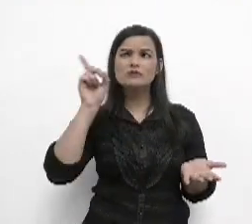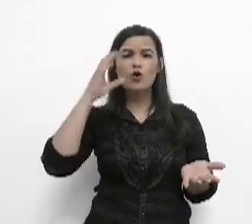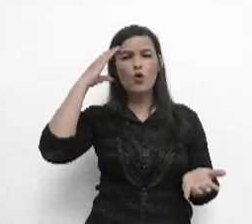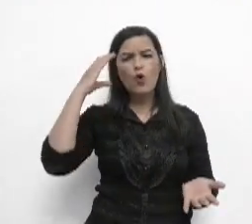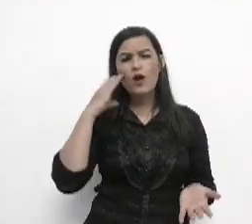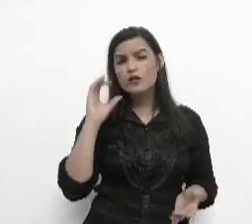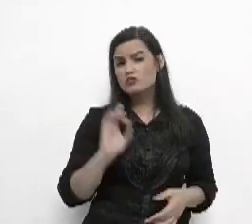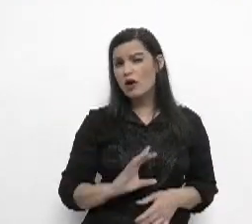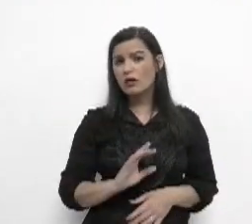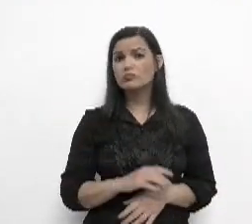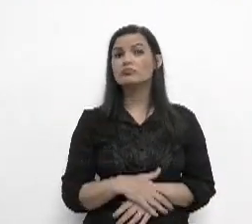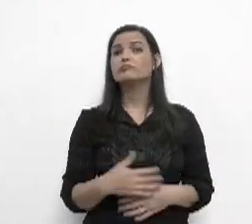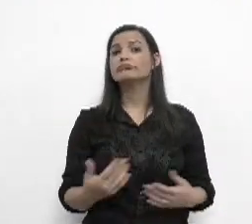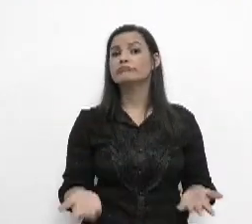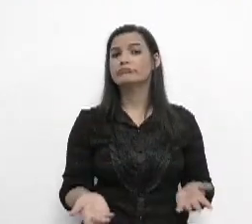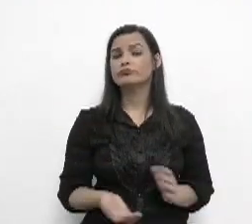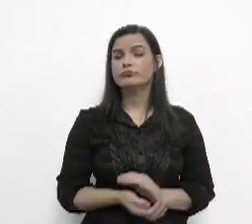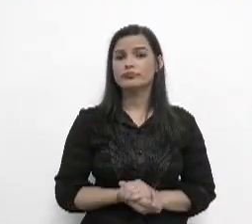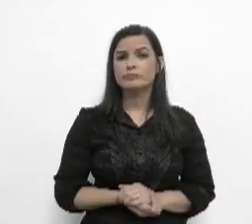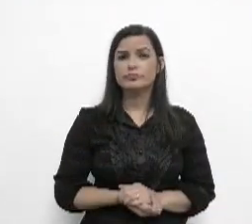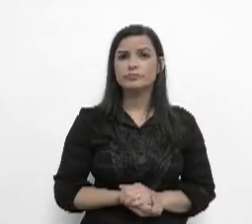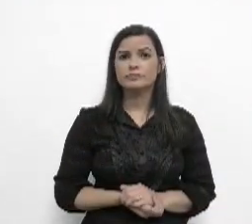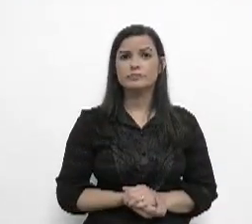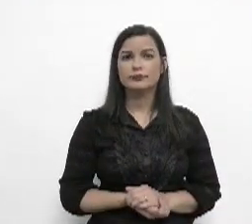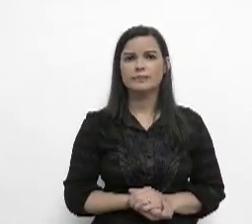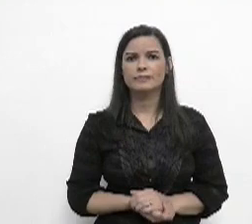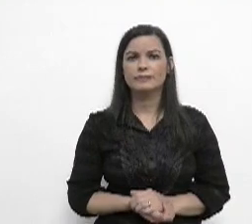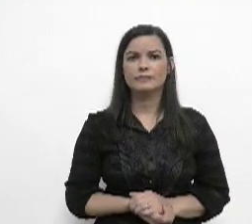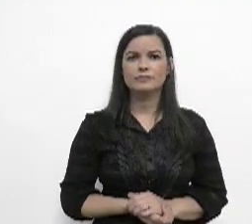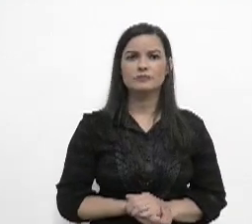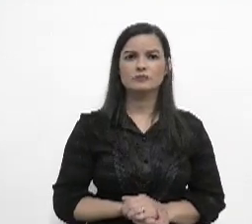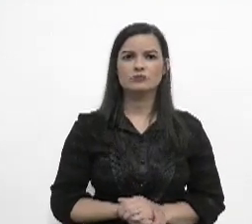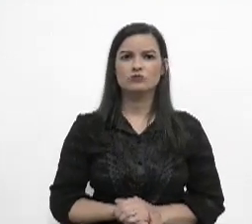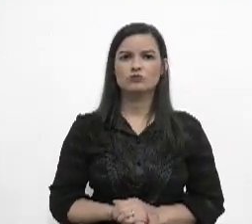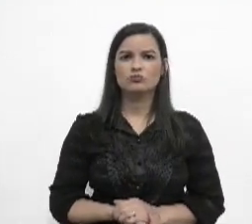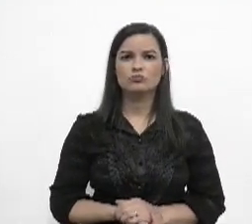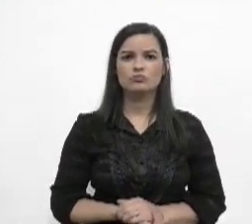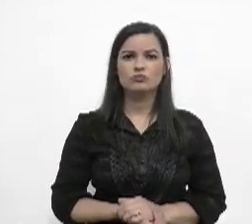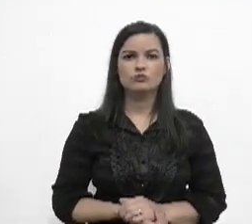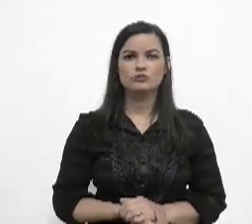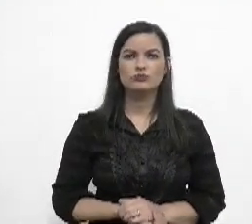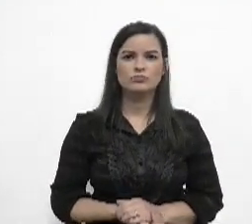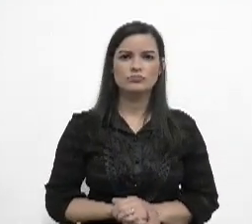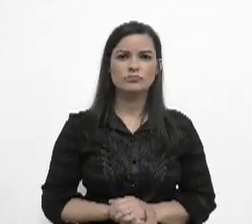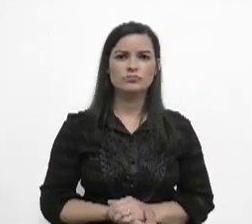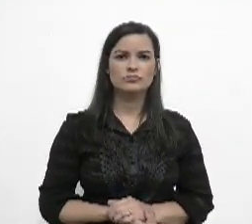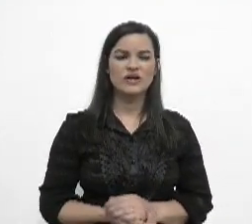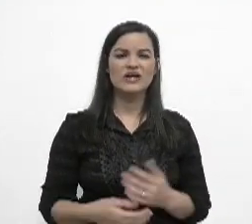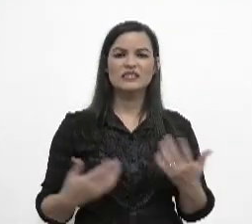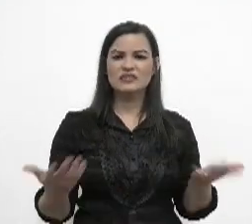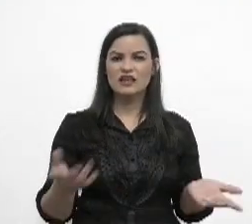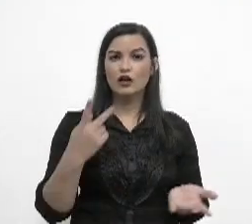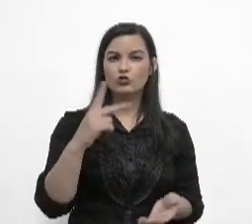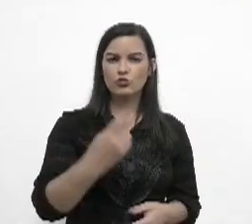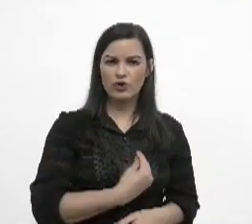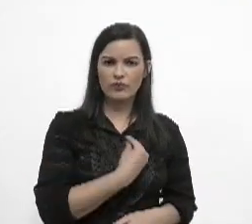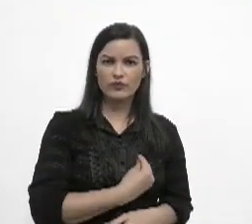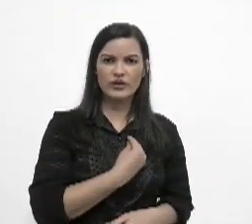Coreia? 어쩌면 여러분에게도 그런 일이 있지 않겠습니까? Será que talvez não está acontecendo também na tua vida neste momento?